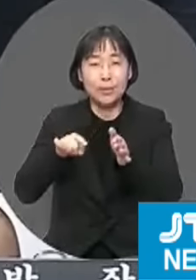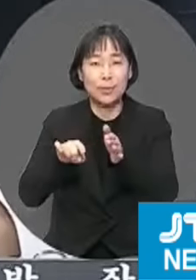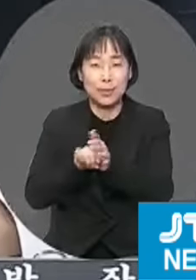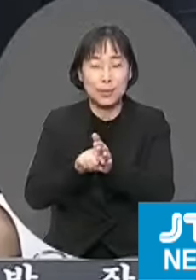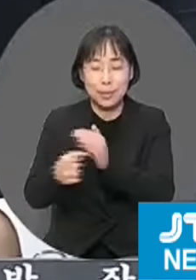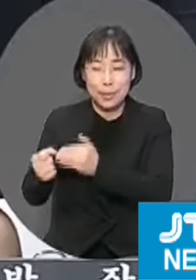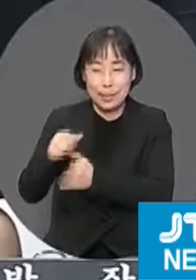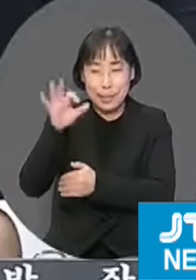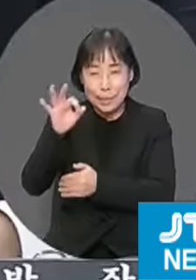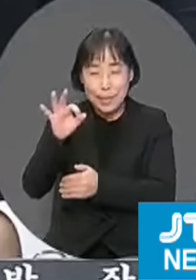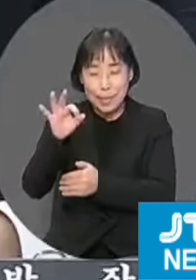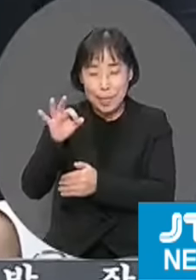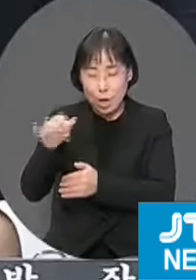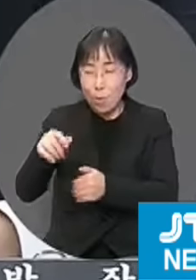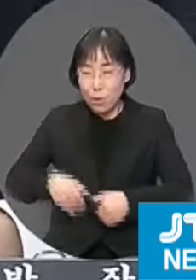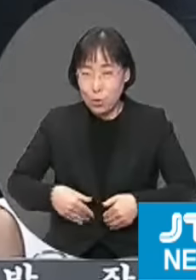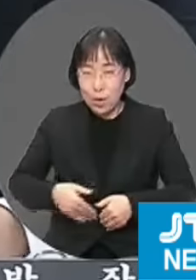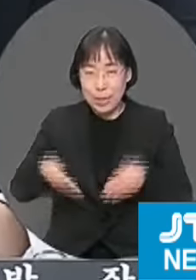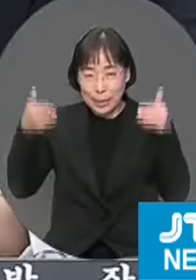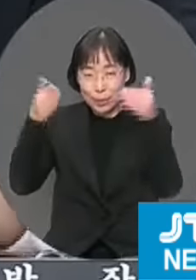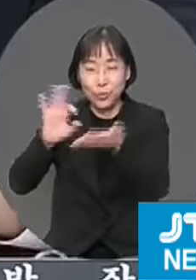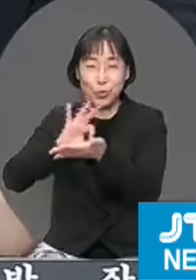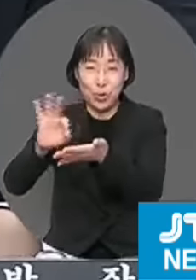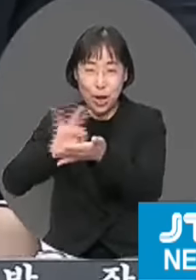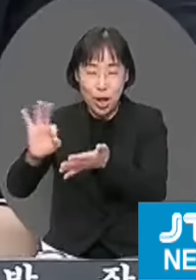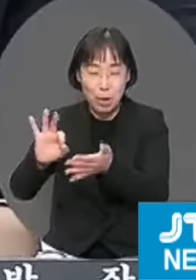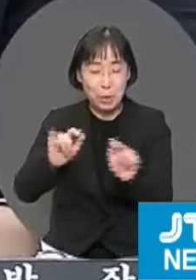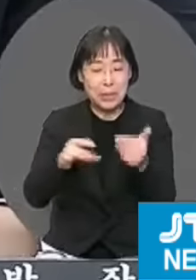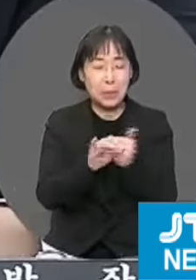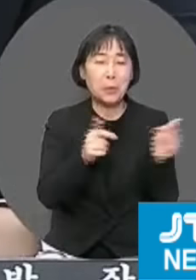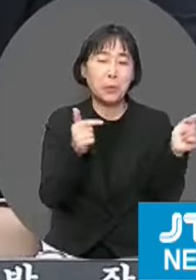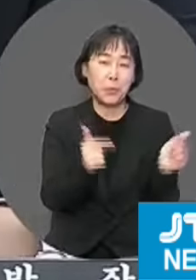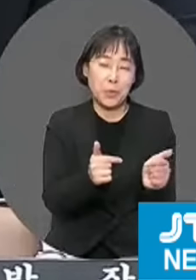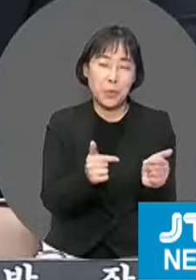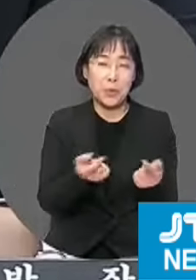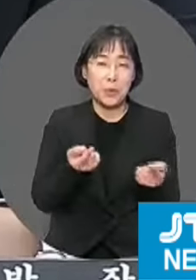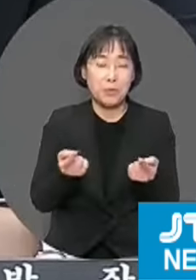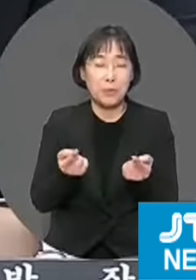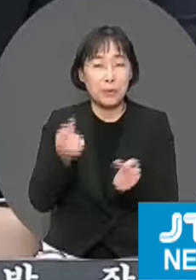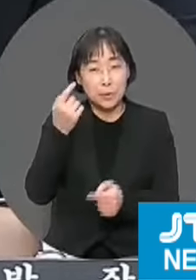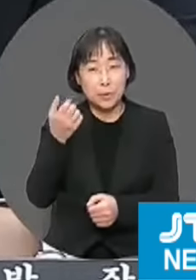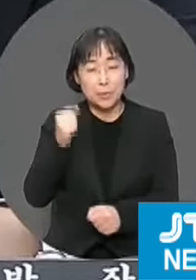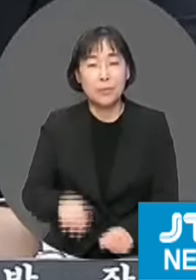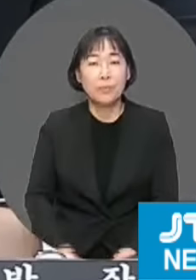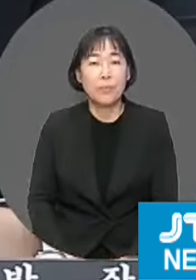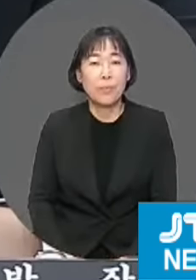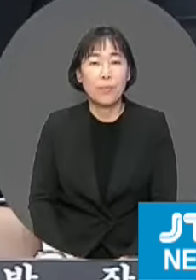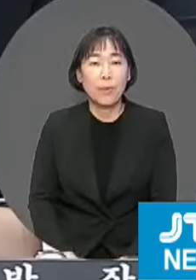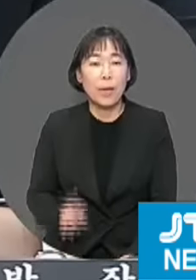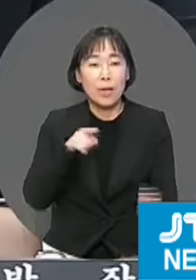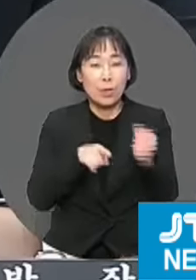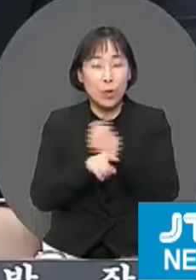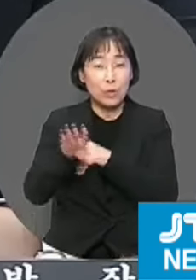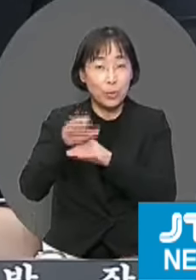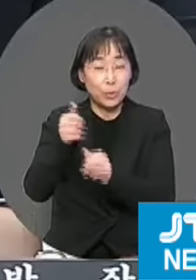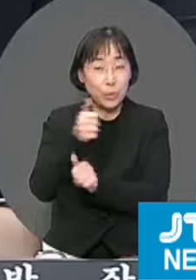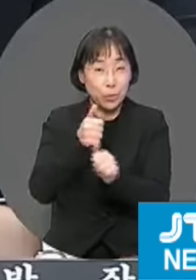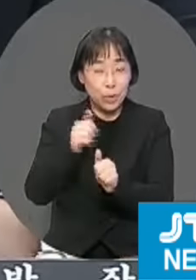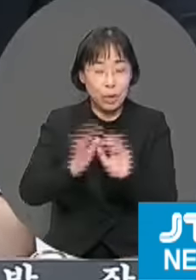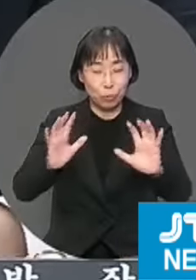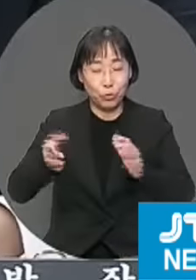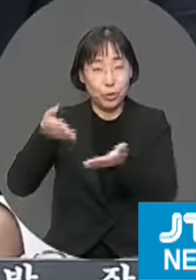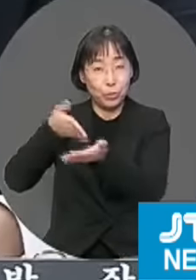집중하고 예. 다른 부분은 좀 효율화하겠다. 제가 이번에 사실 이 부분에 다시 한번 물어보는 건요. 제가 과방위 하면서 계속 KBS 관계자를 나오면은 국제뉴스